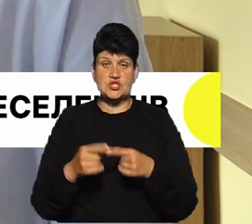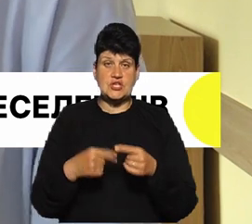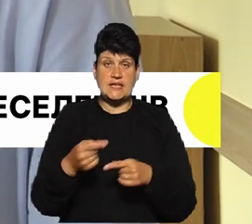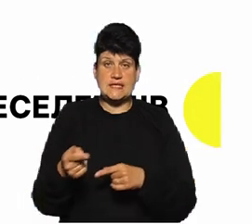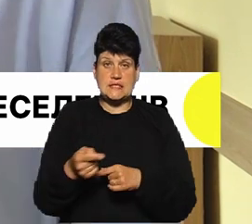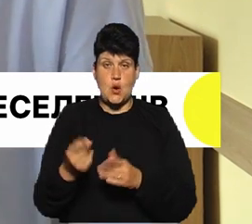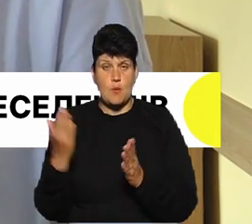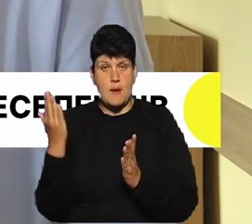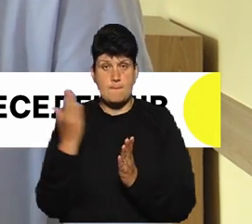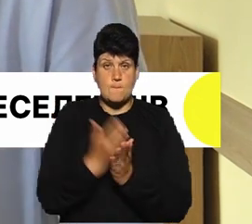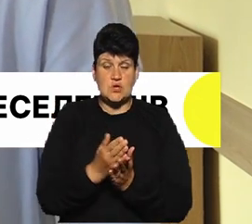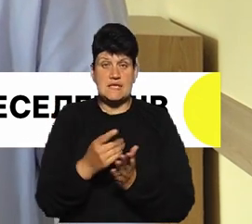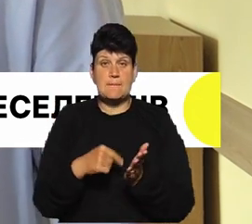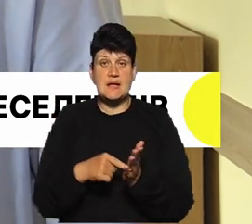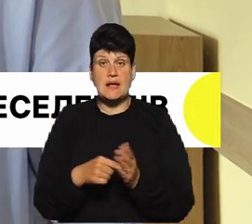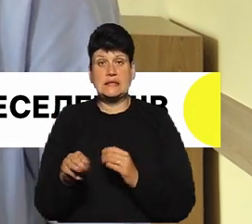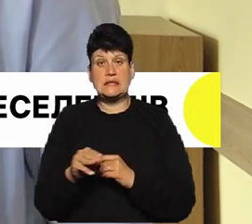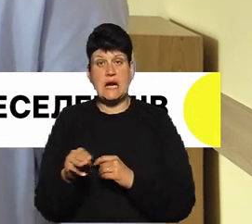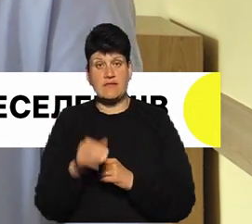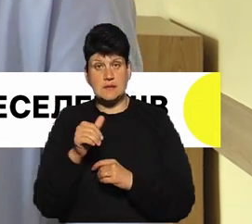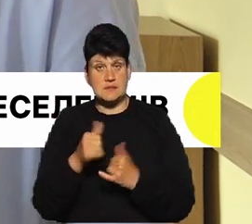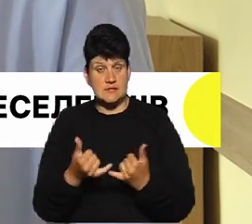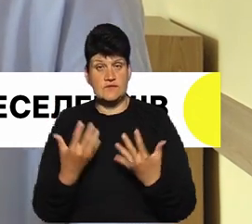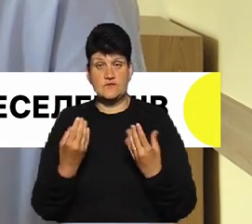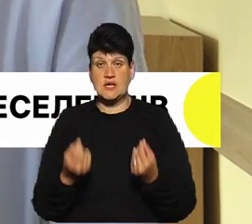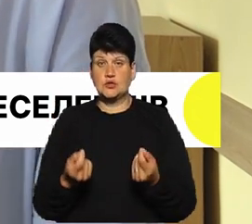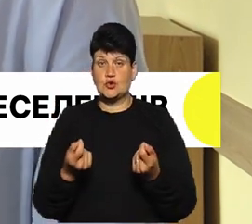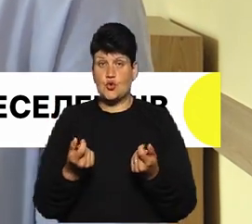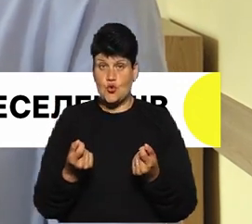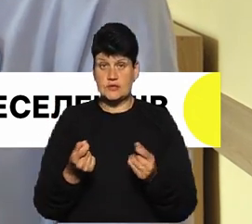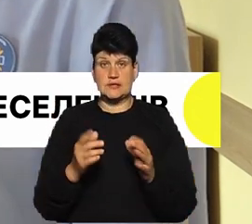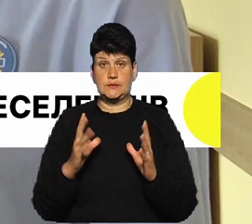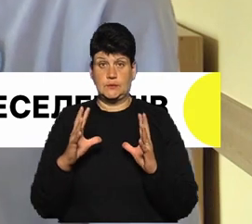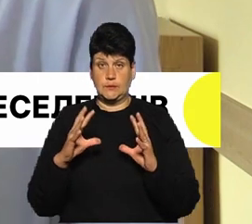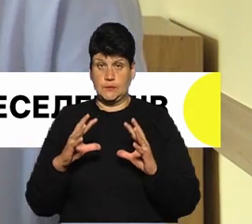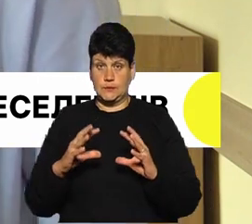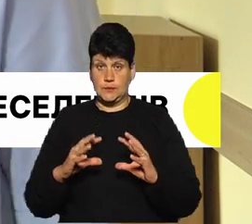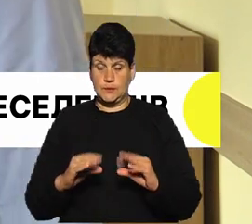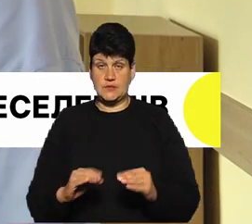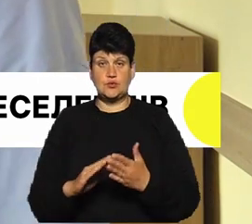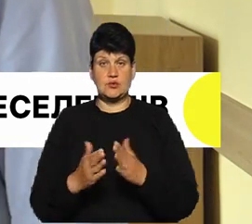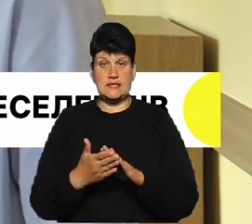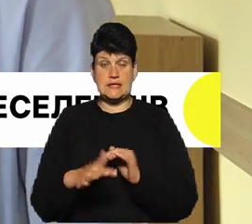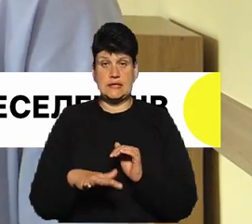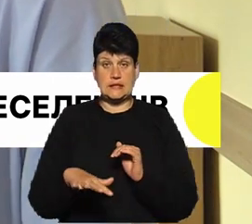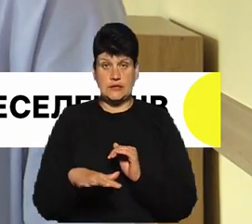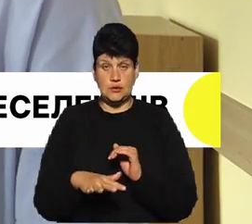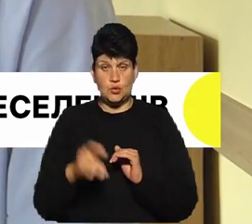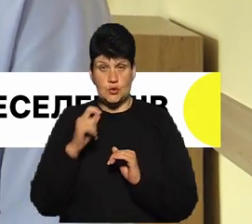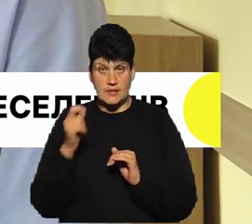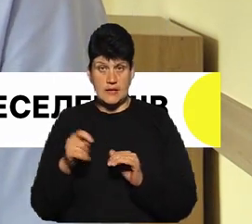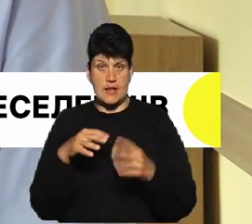проїзне місто. Травень місяць, коли вже трошки устаканилася ситуація на території України, бої стали в визначених